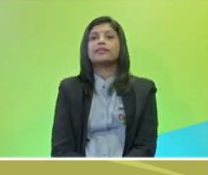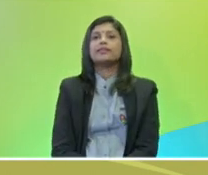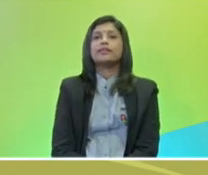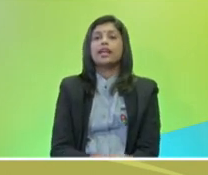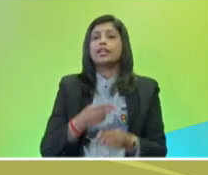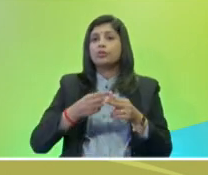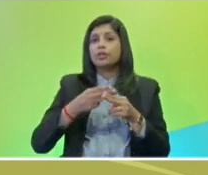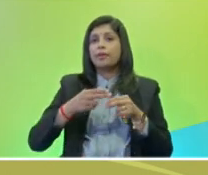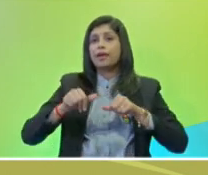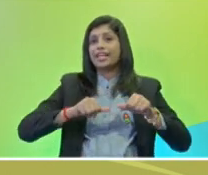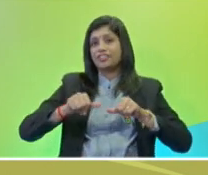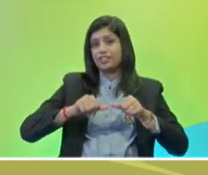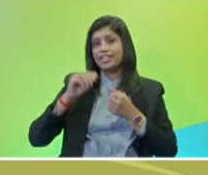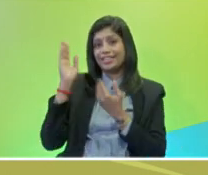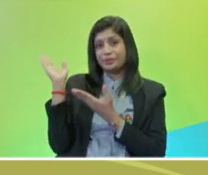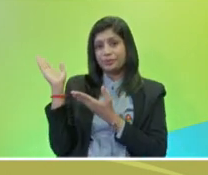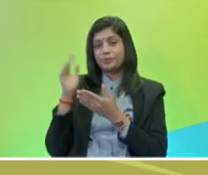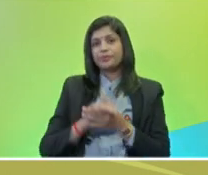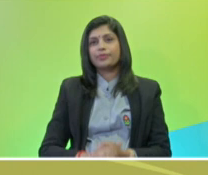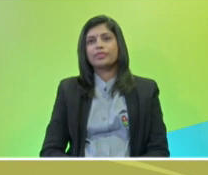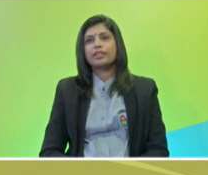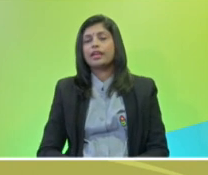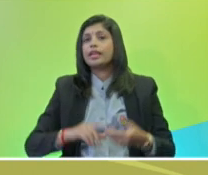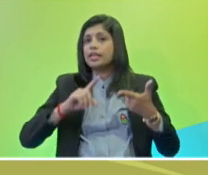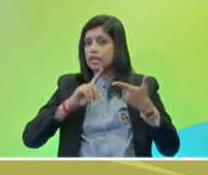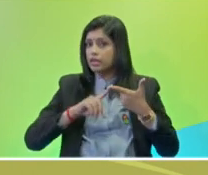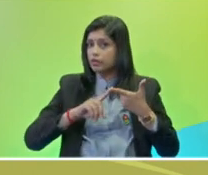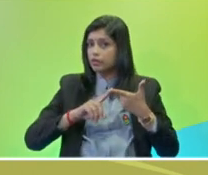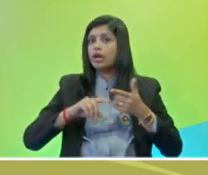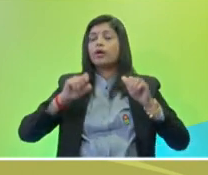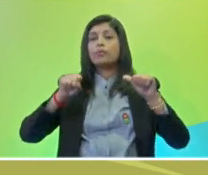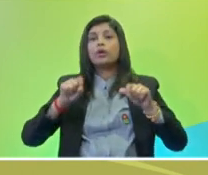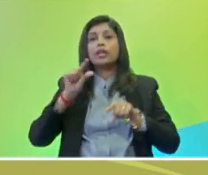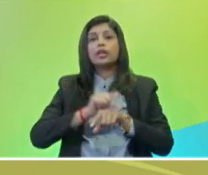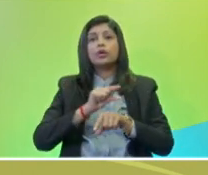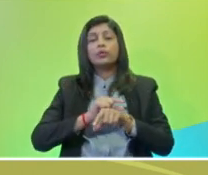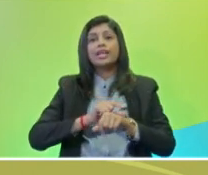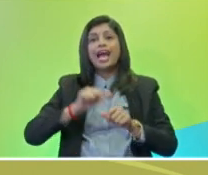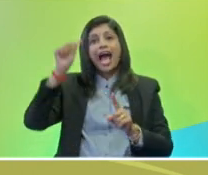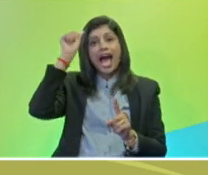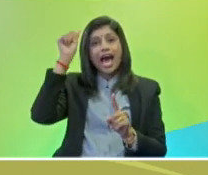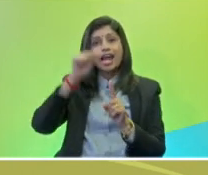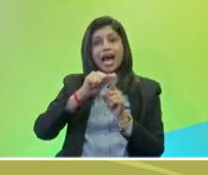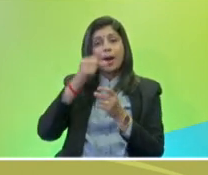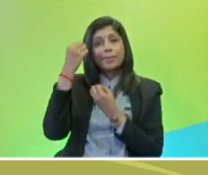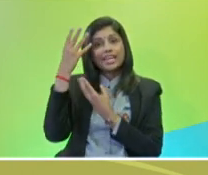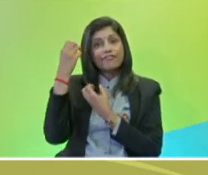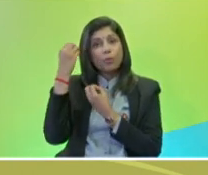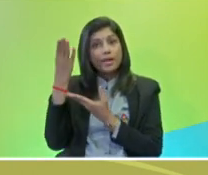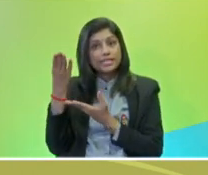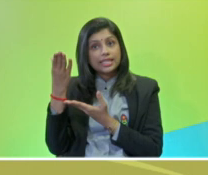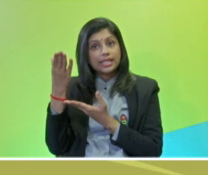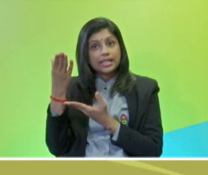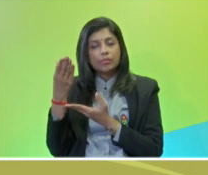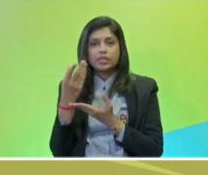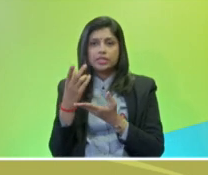yang pertama yang kedua arah beri informasi maksudnya murid-murid nanti dia akan terima lumat dan dia